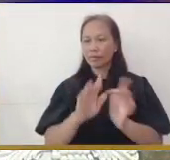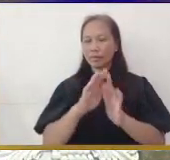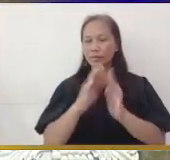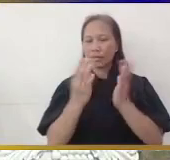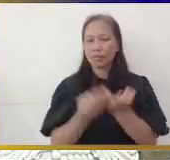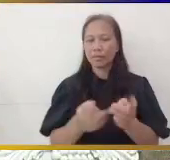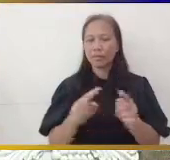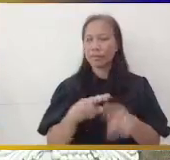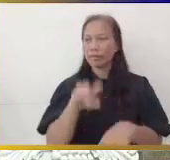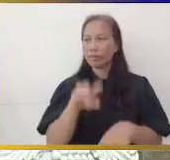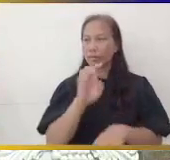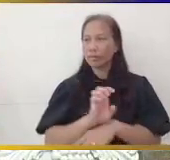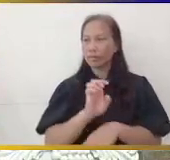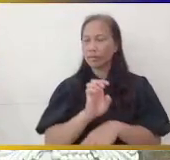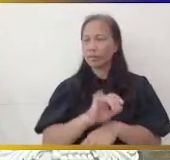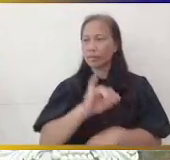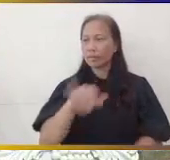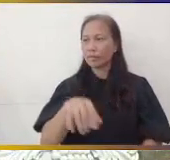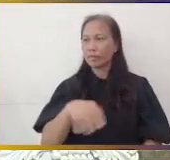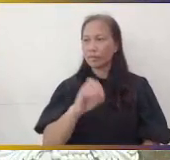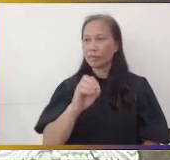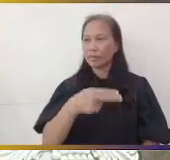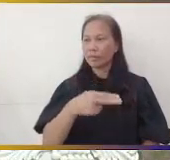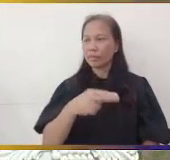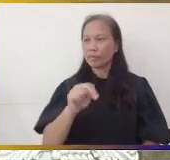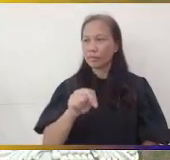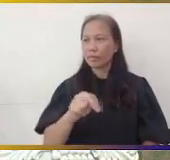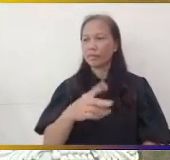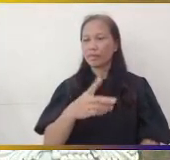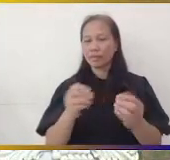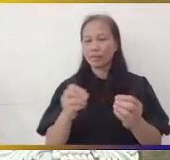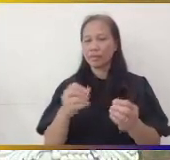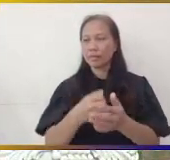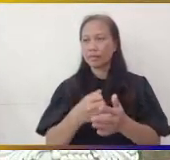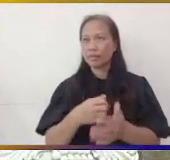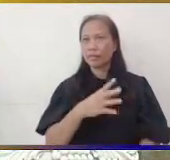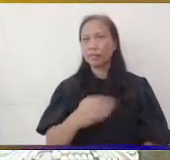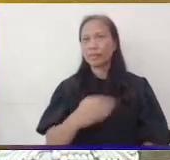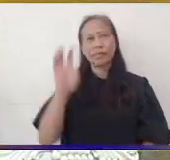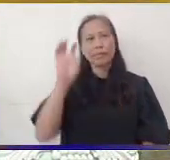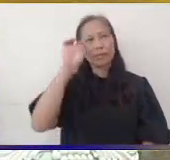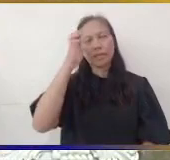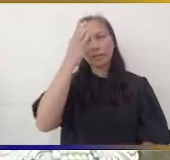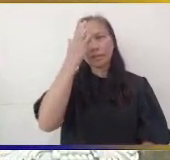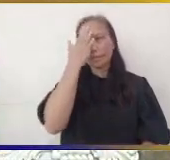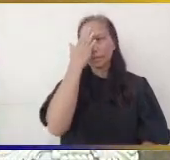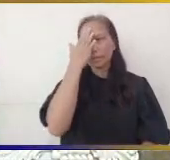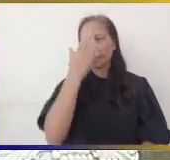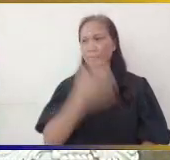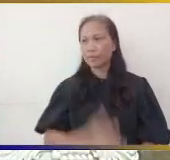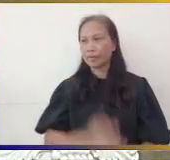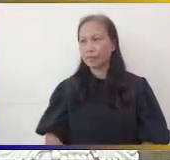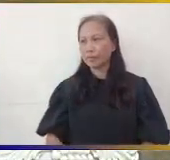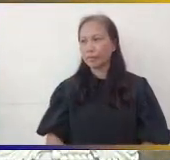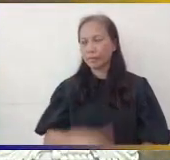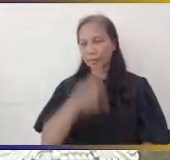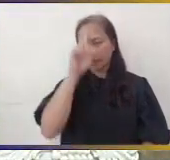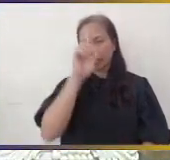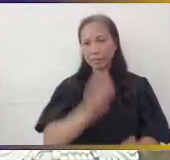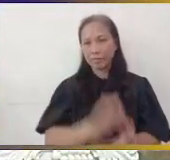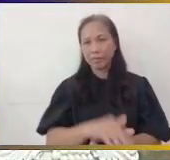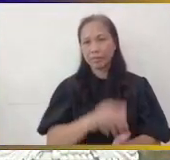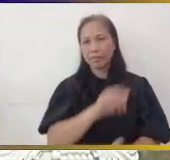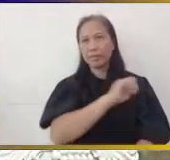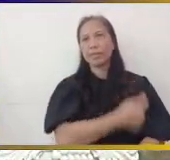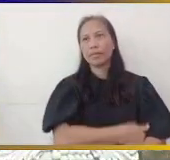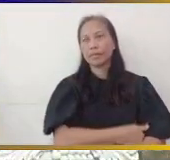si John wycliff po ang may gawa non and mga kapatid kinilala po yon at akalain niyo po Because He believes in the authority of the